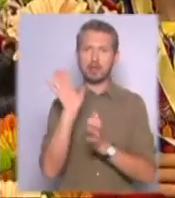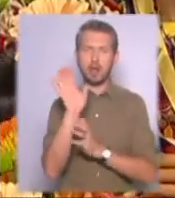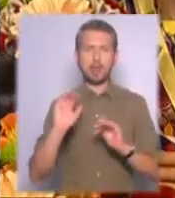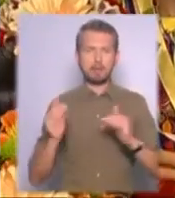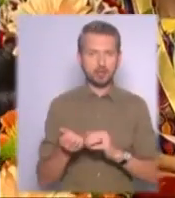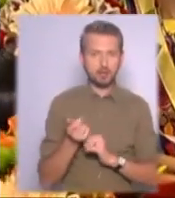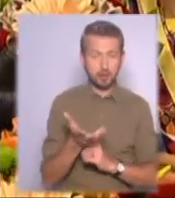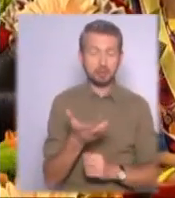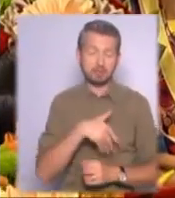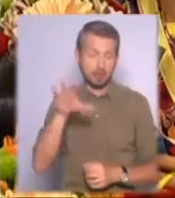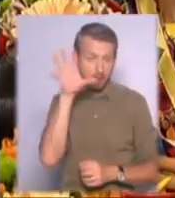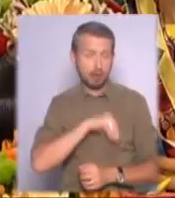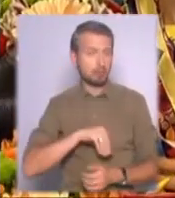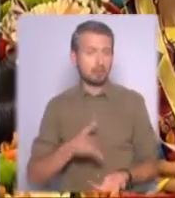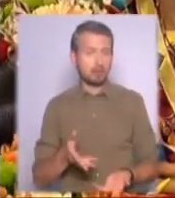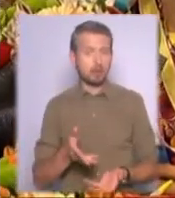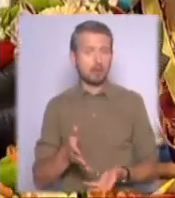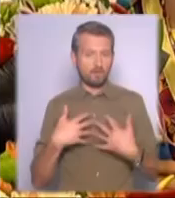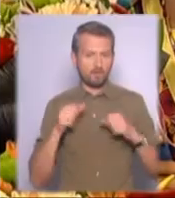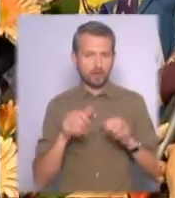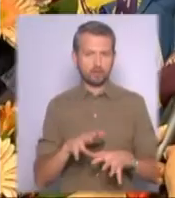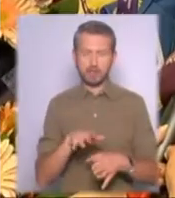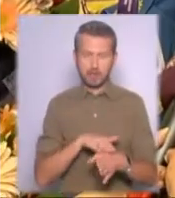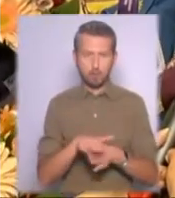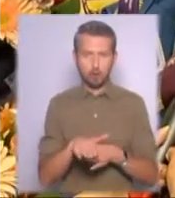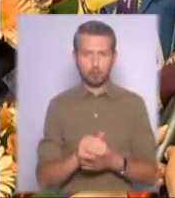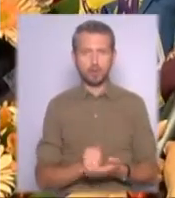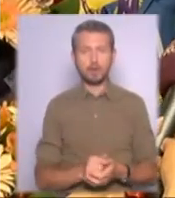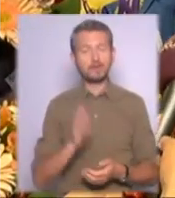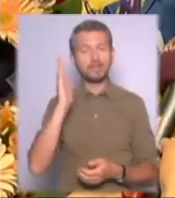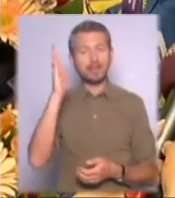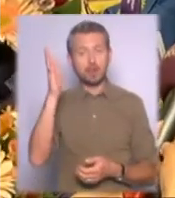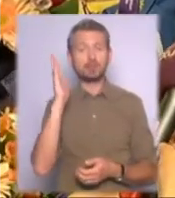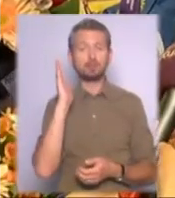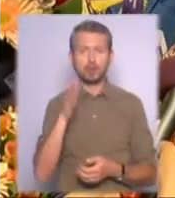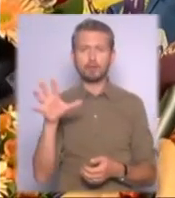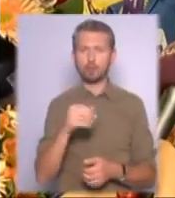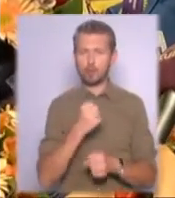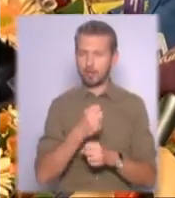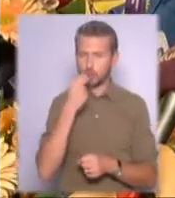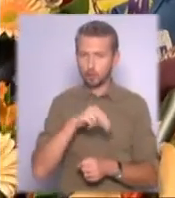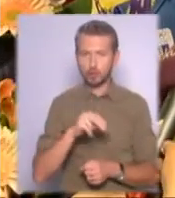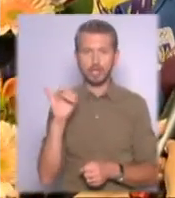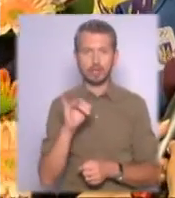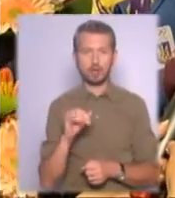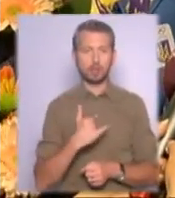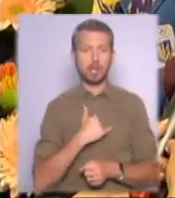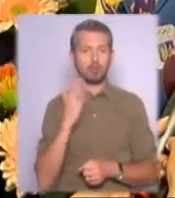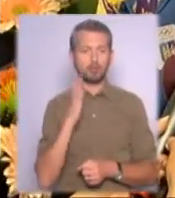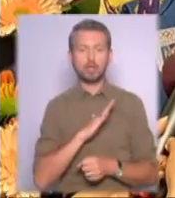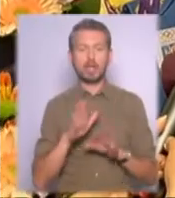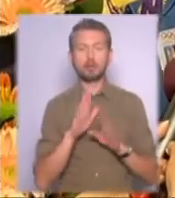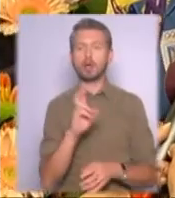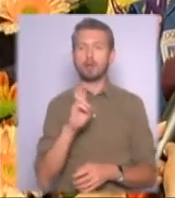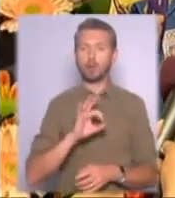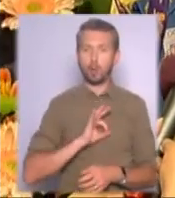Але ми справилися з цією задачею, виложились на повну. В дальнейшому буде все робити краще. І у нас буде не тільки бронза, а